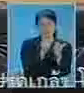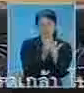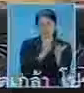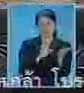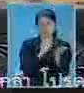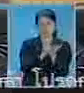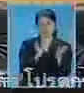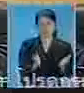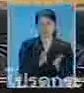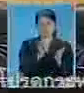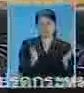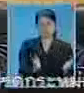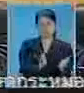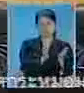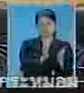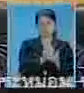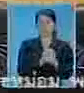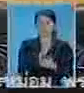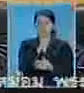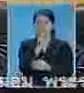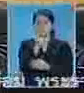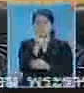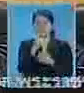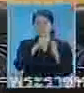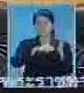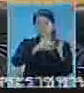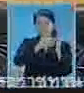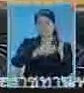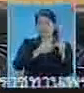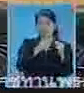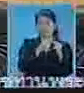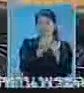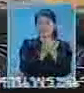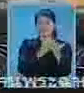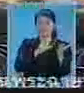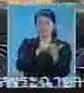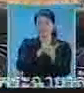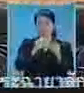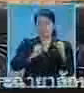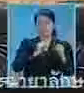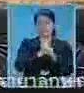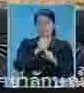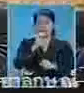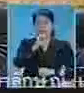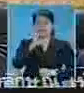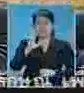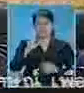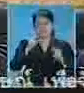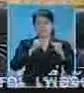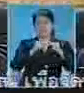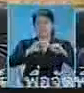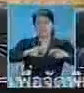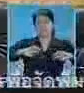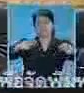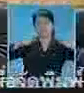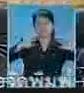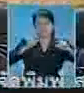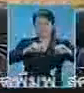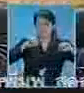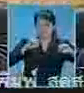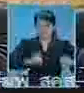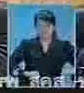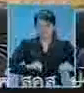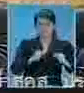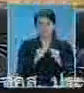รียนก็คือถ้าท่านกลับไปดูกรอบงบประมาณปี55ที่คณะมนตรีนี้ได้อนุมัติไปและรอการพิจารณ